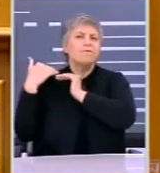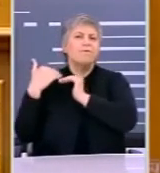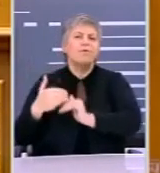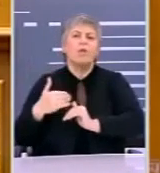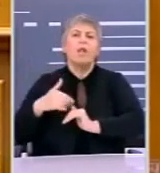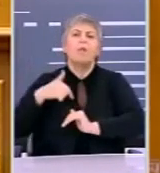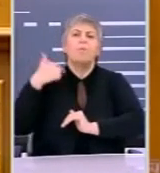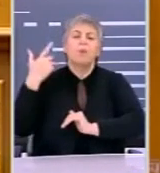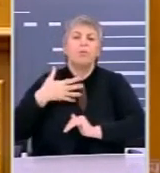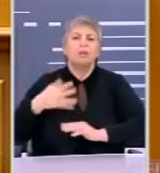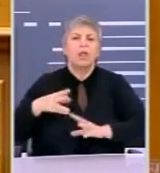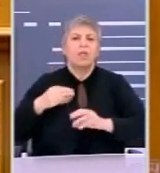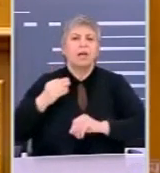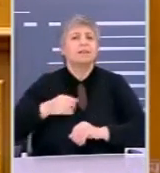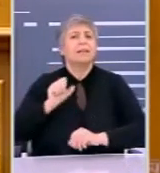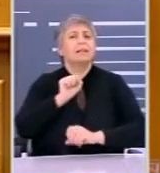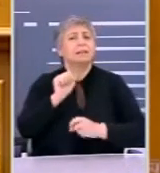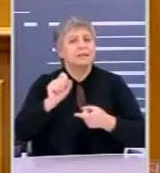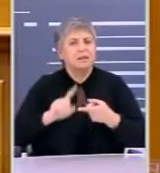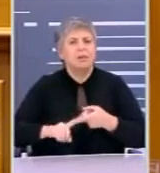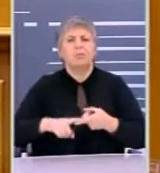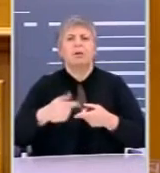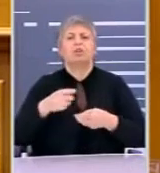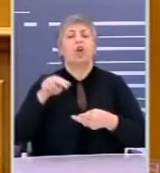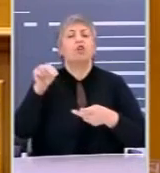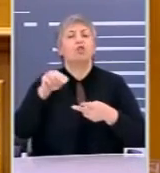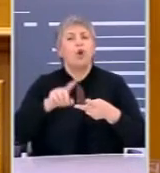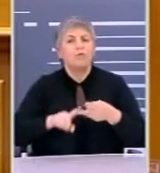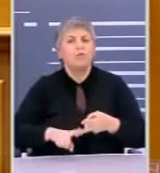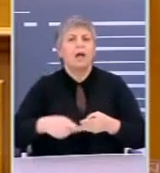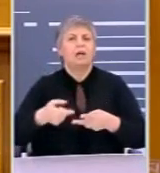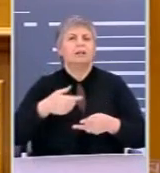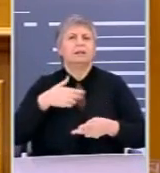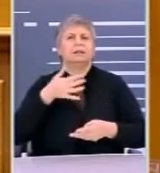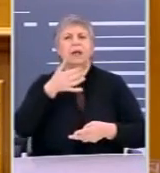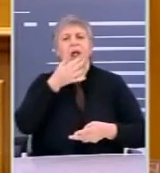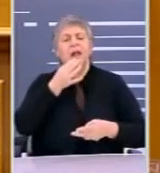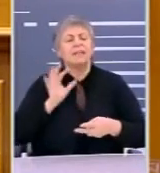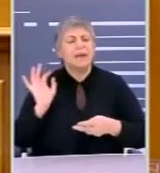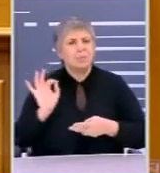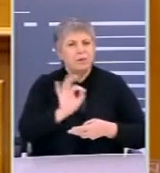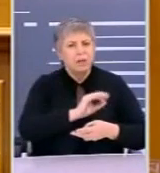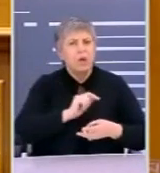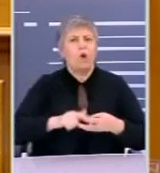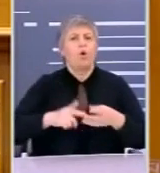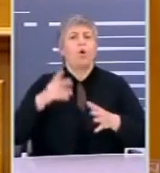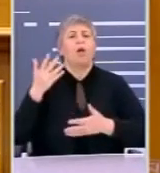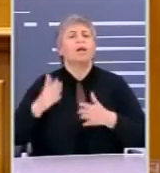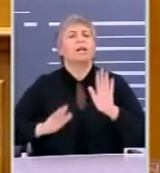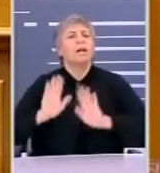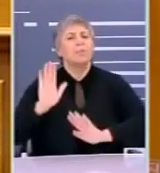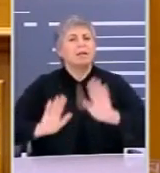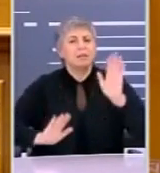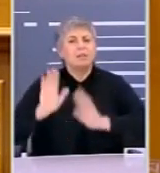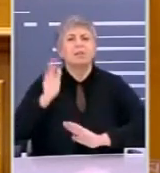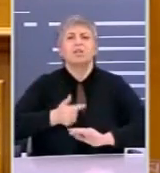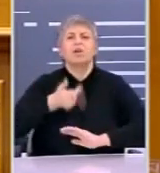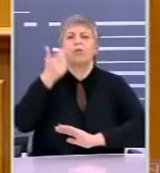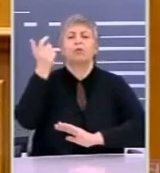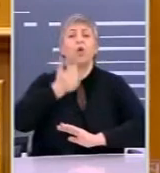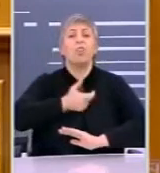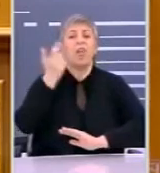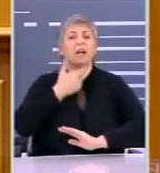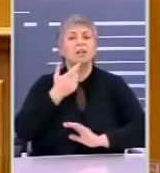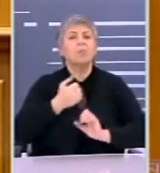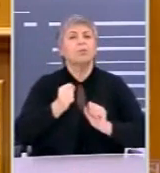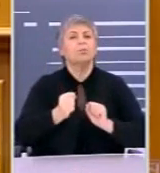τη Siemens, την Novartis, το Κελπνό, τα δομημένα ομόλογα, το σκάνδαλο του χρηματιστηρίου, τα δάνεια με αέρα, όλα αυτά τέλος